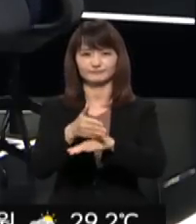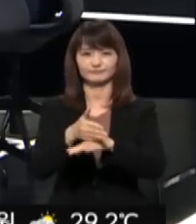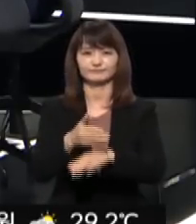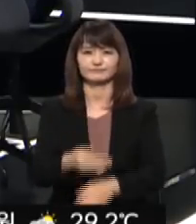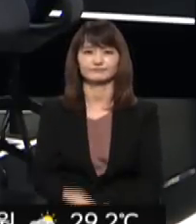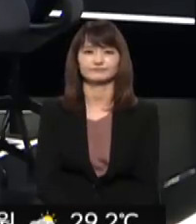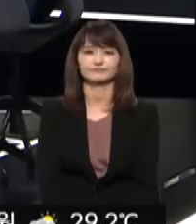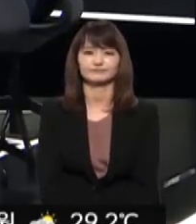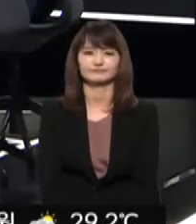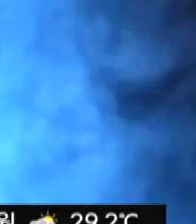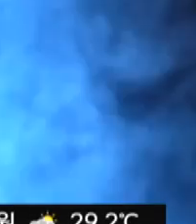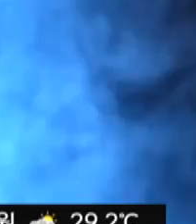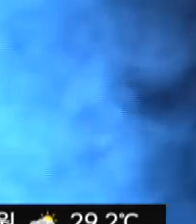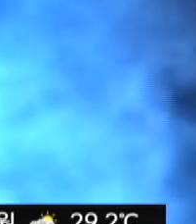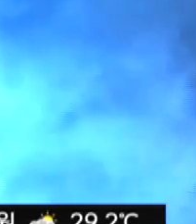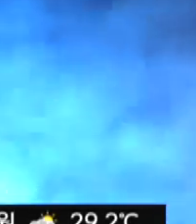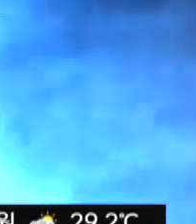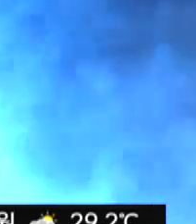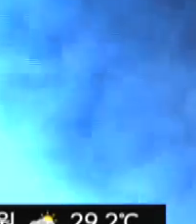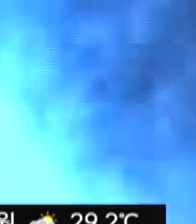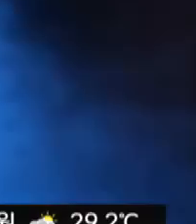고맙습니다 감사합니다